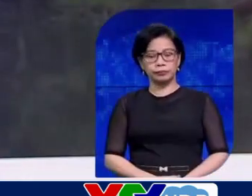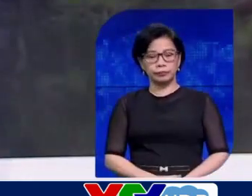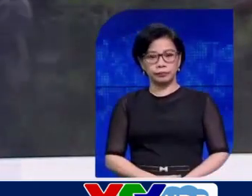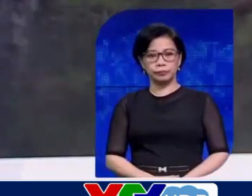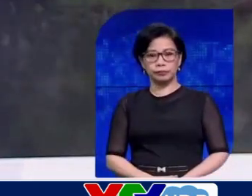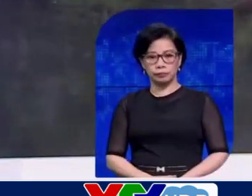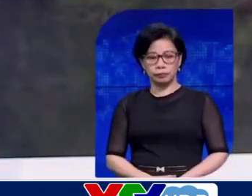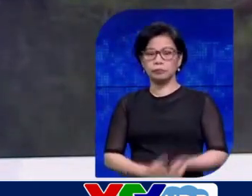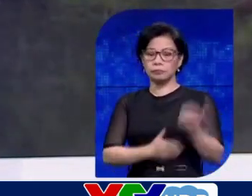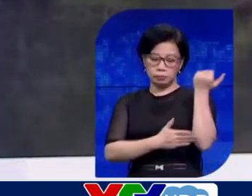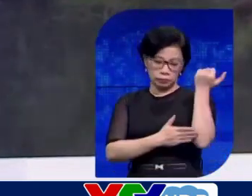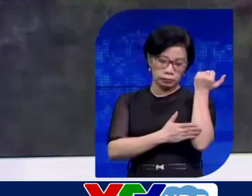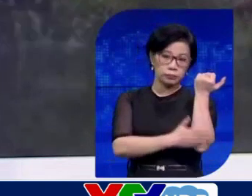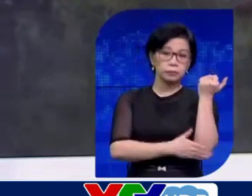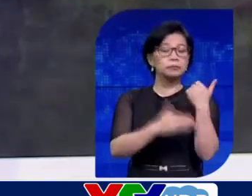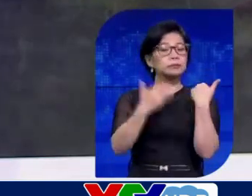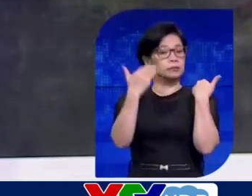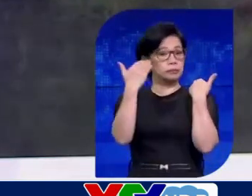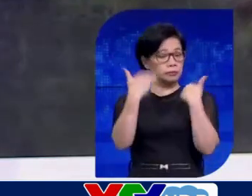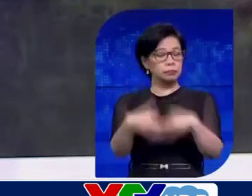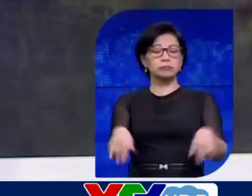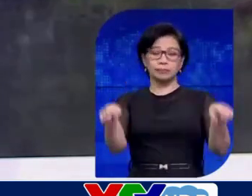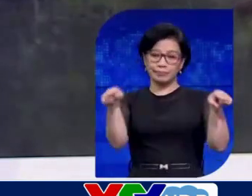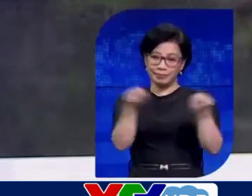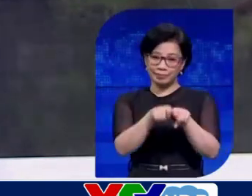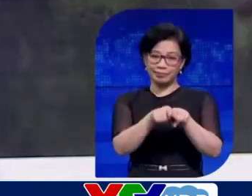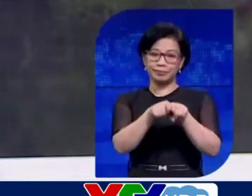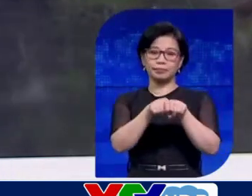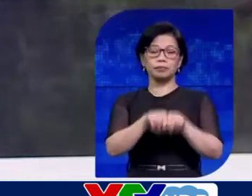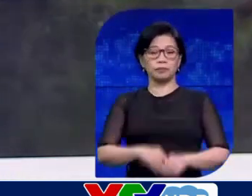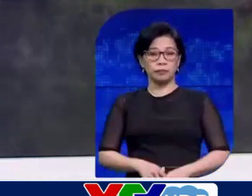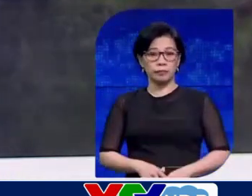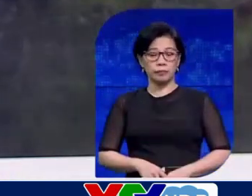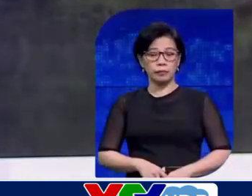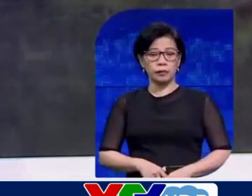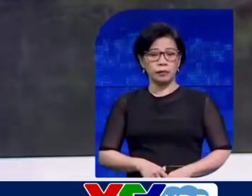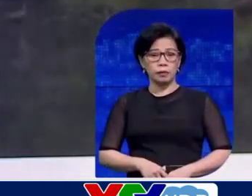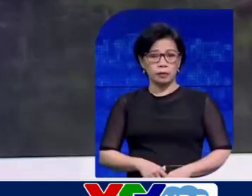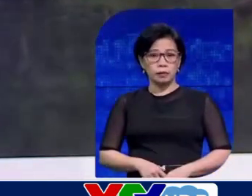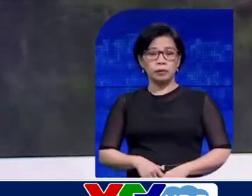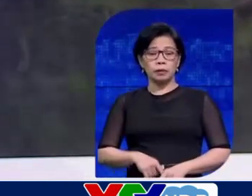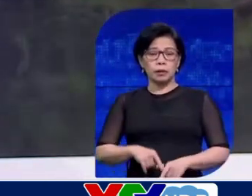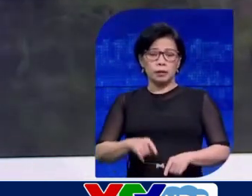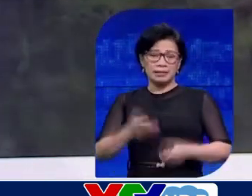Ở đồng bằng sông Cửu Long sắp tới cũng không nằm ngoài những thay đổi này. Dù không nghiêm trọng như mùa khô năm